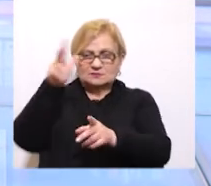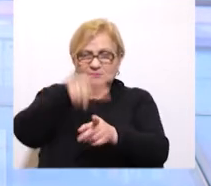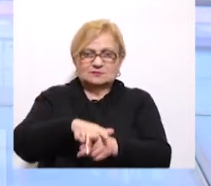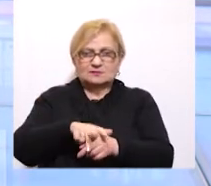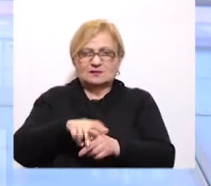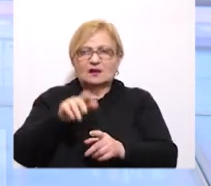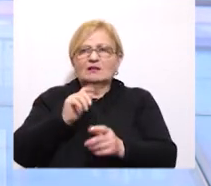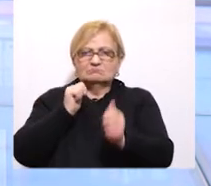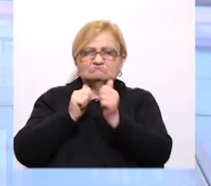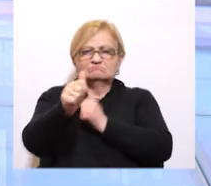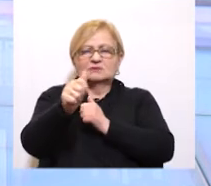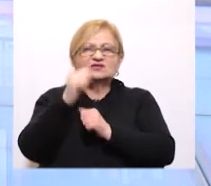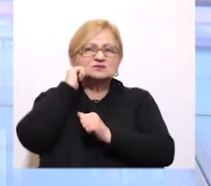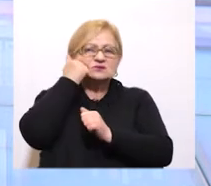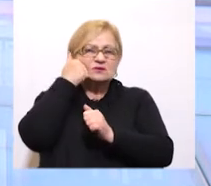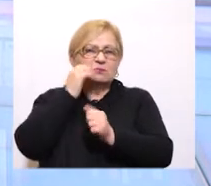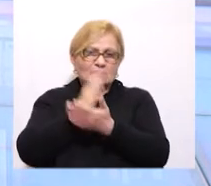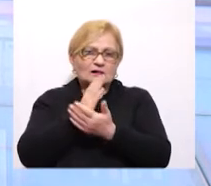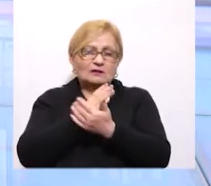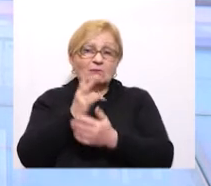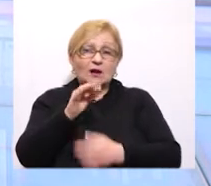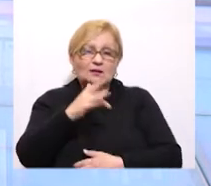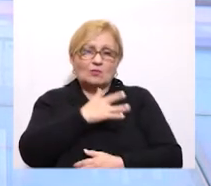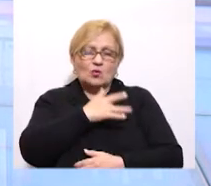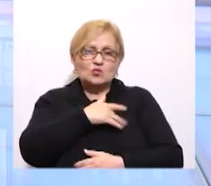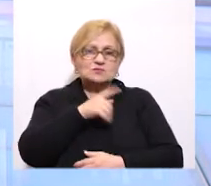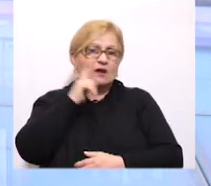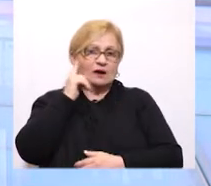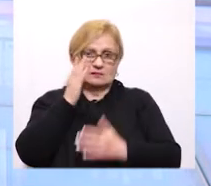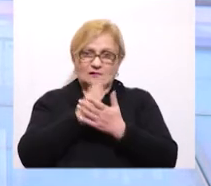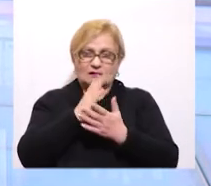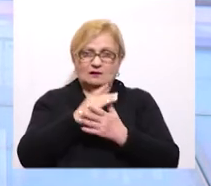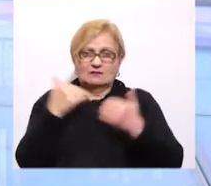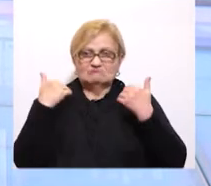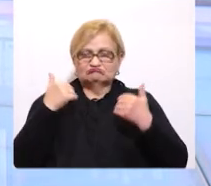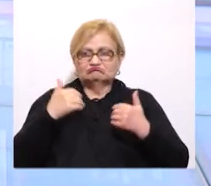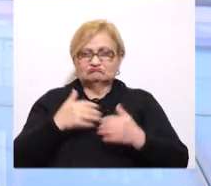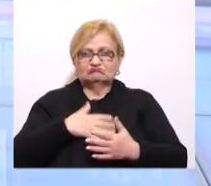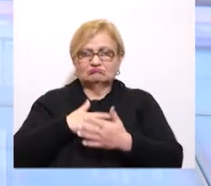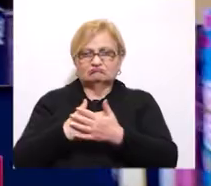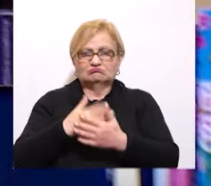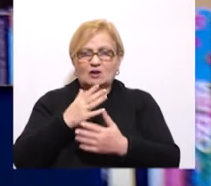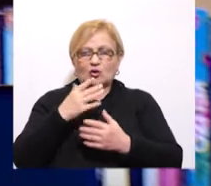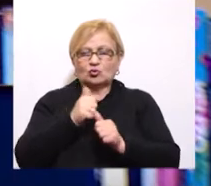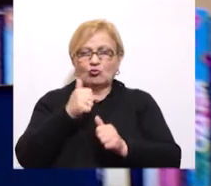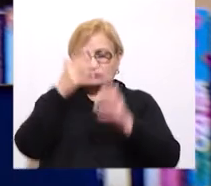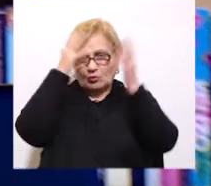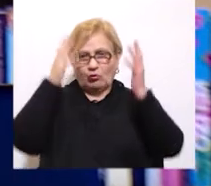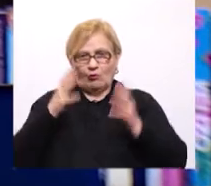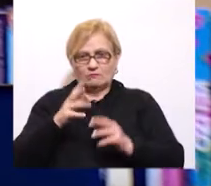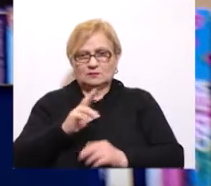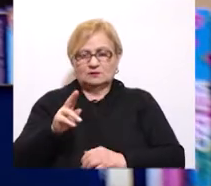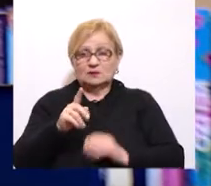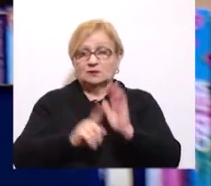ომია, სიბერე ახლავს, მაგრამ ჯერ კიდევ გულით ჭაბუკი, სიმხნით ლომია. გახსოვთ